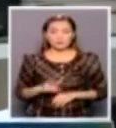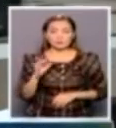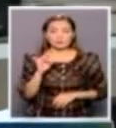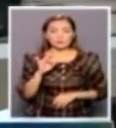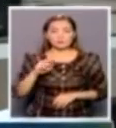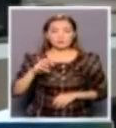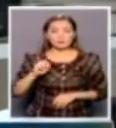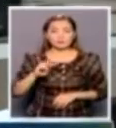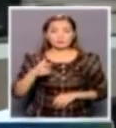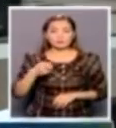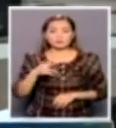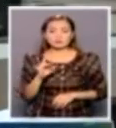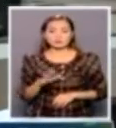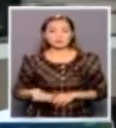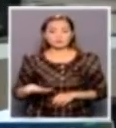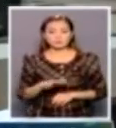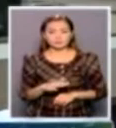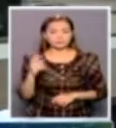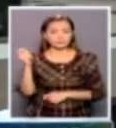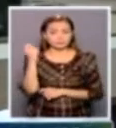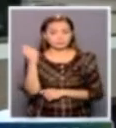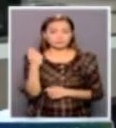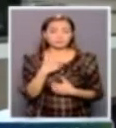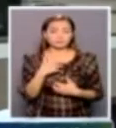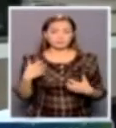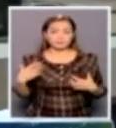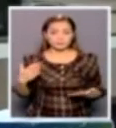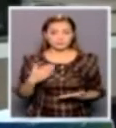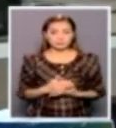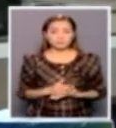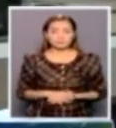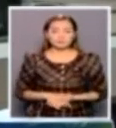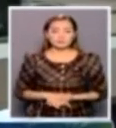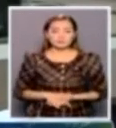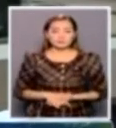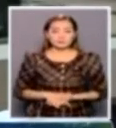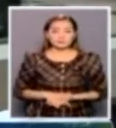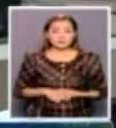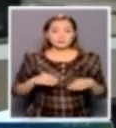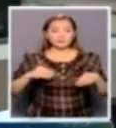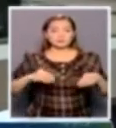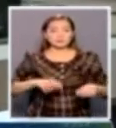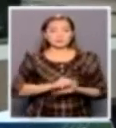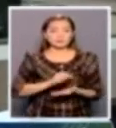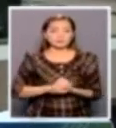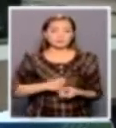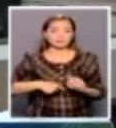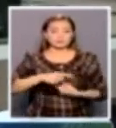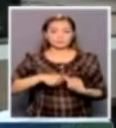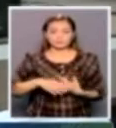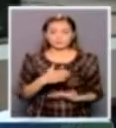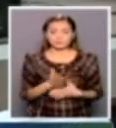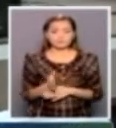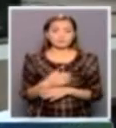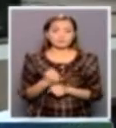ауданында 4 түрлік мал өсіріледі. Және егінмен айналысады.